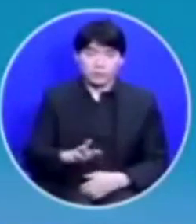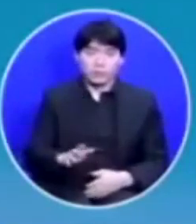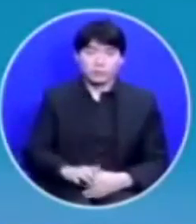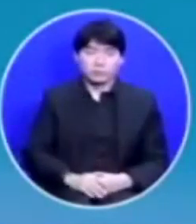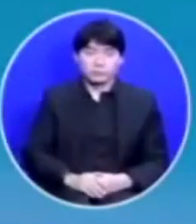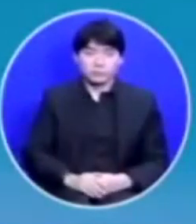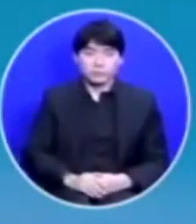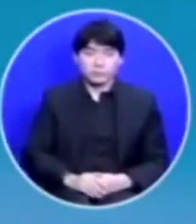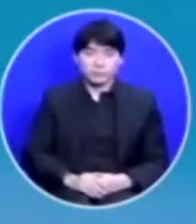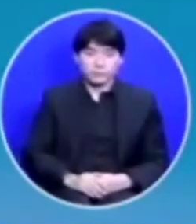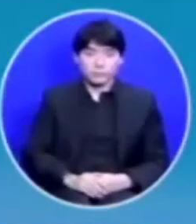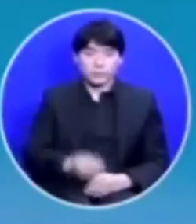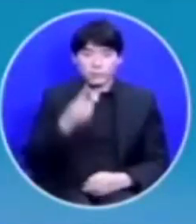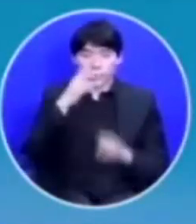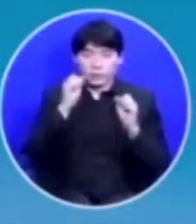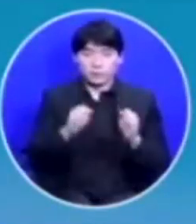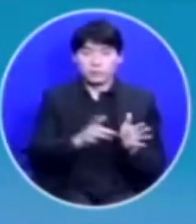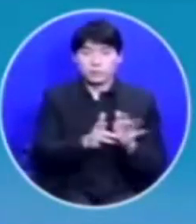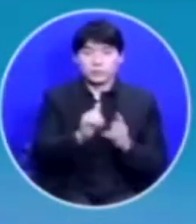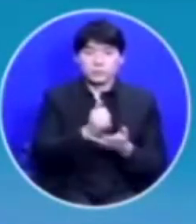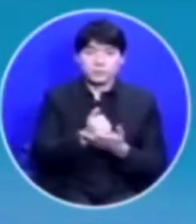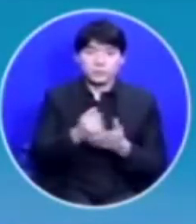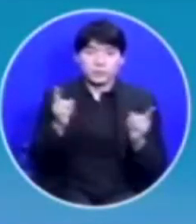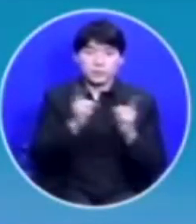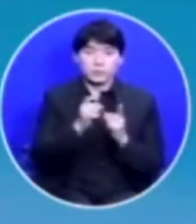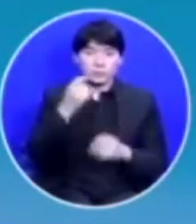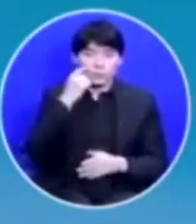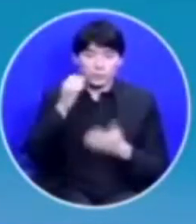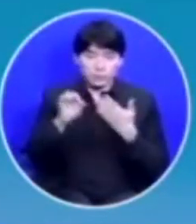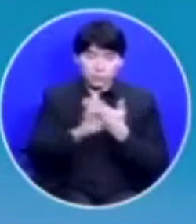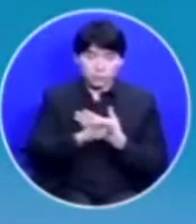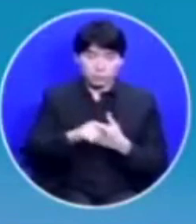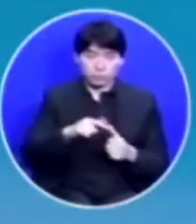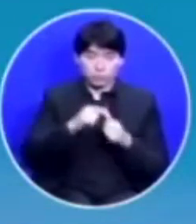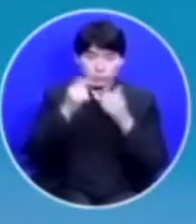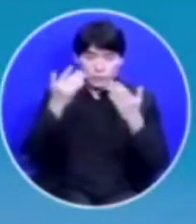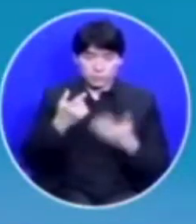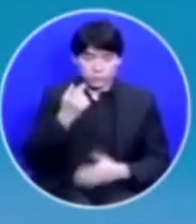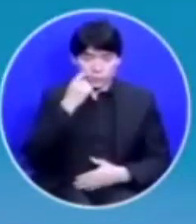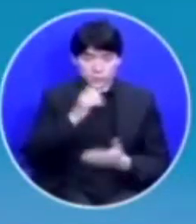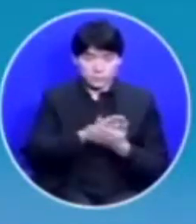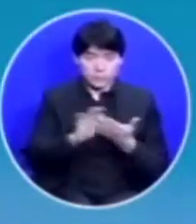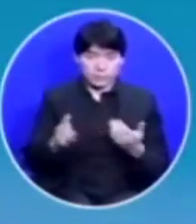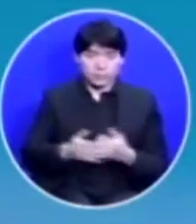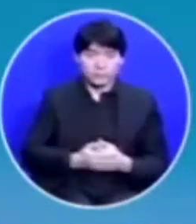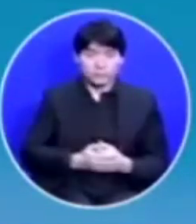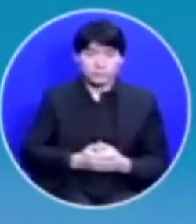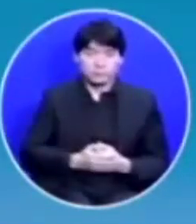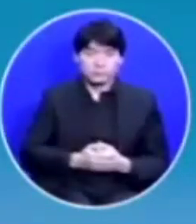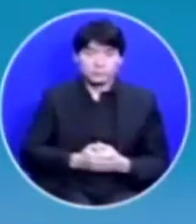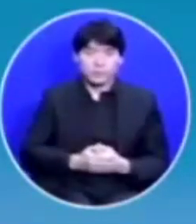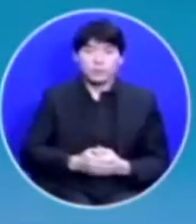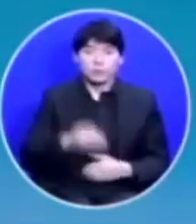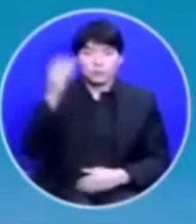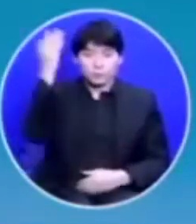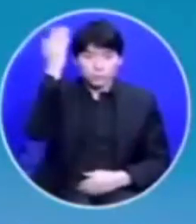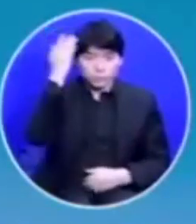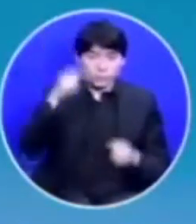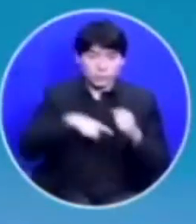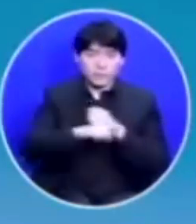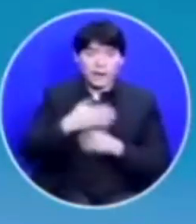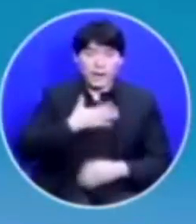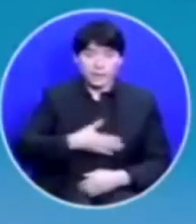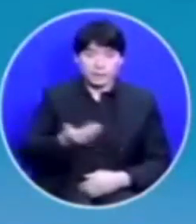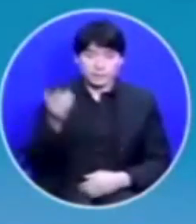살아계신 예수님을 못 만나서 그런거 살아계신 예수님을 못 만났기 때문에 돌이 롤은 알지만 그